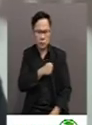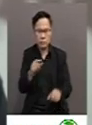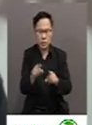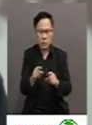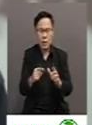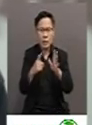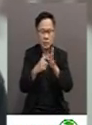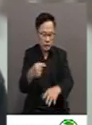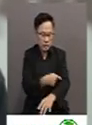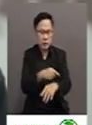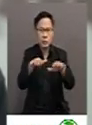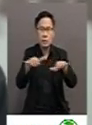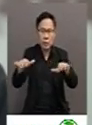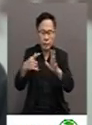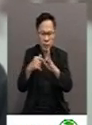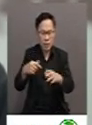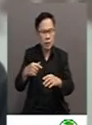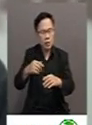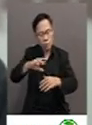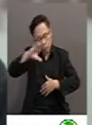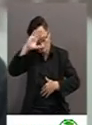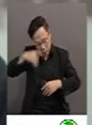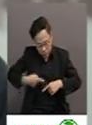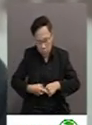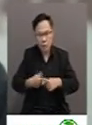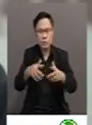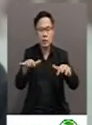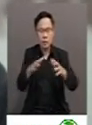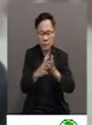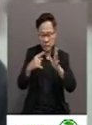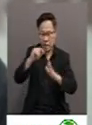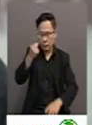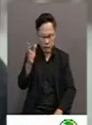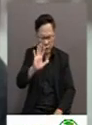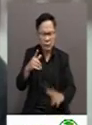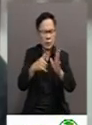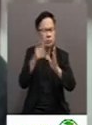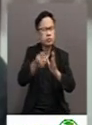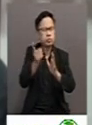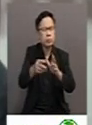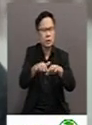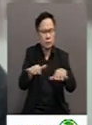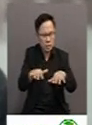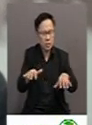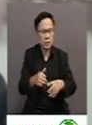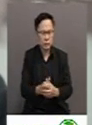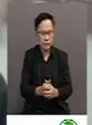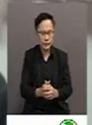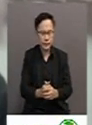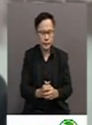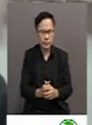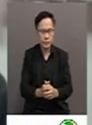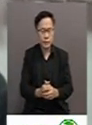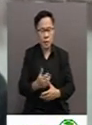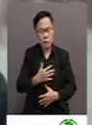แก้ปวดอะไรทั่วไปนะครับมันไม่ได้เป็นยาที่แบบไม่เคยมีมาก่อนหรืออะไรมาก่อนมันก็เ